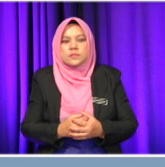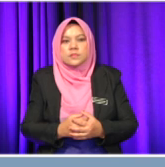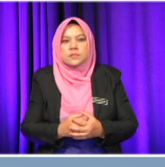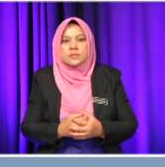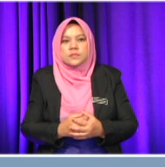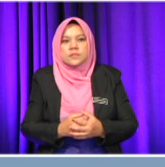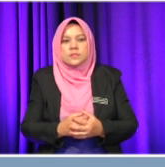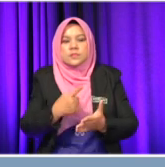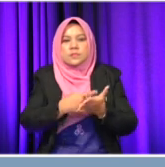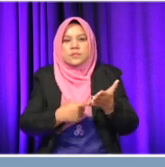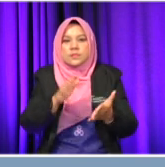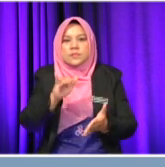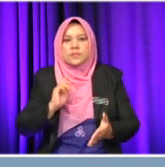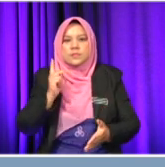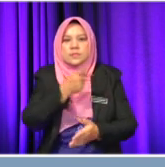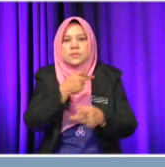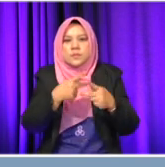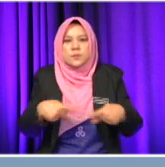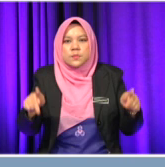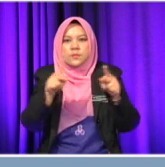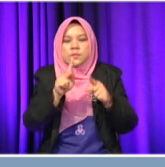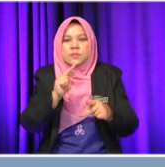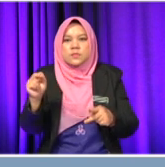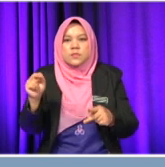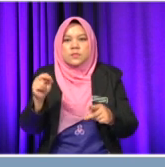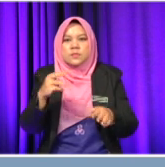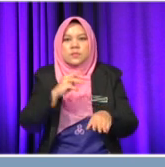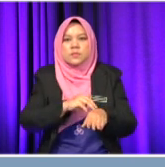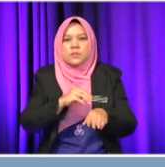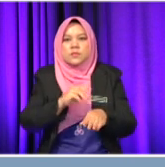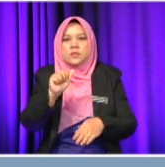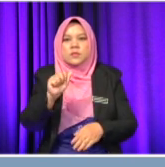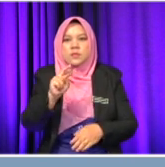apa yang kita perlukan semasa proses analisis keperluan